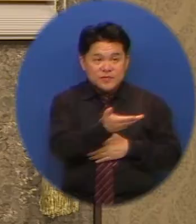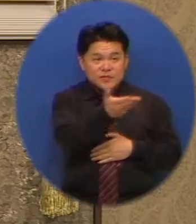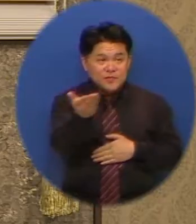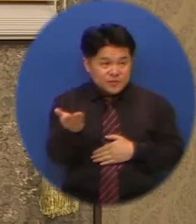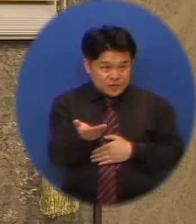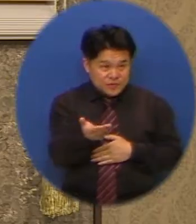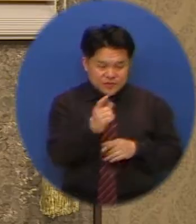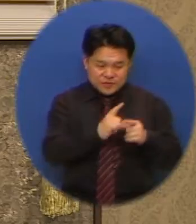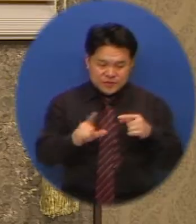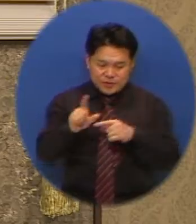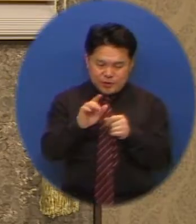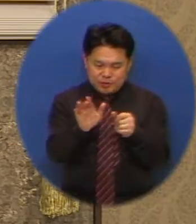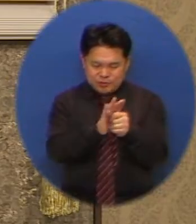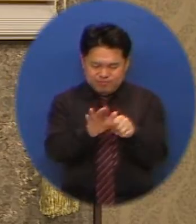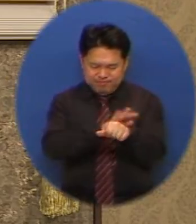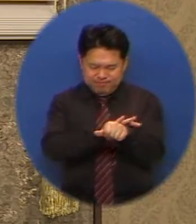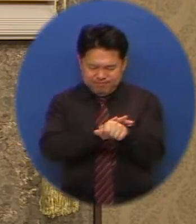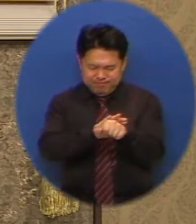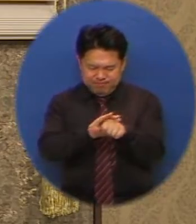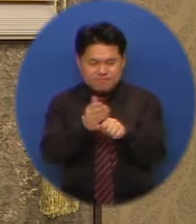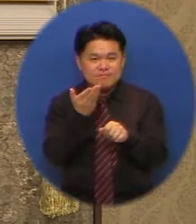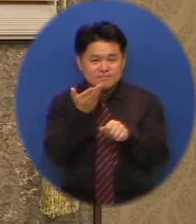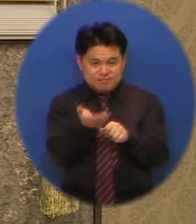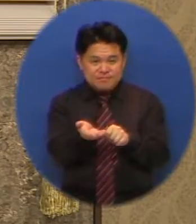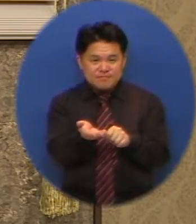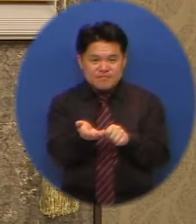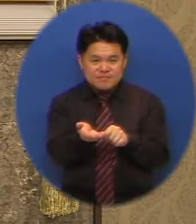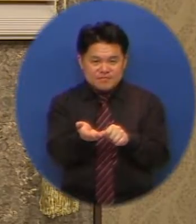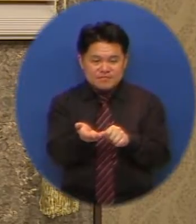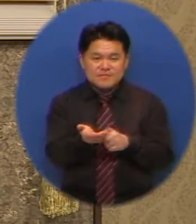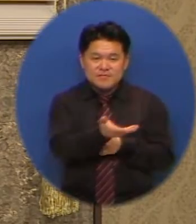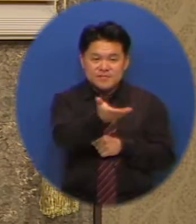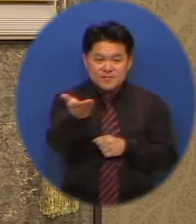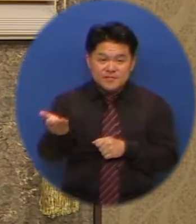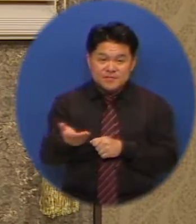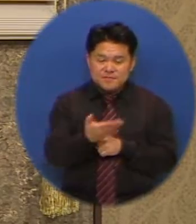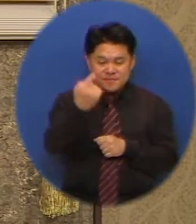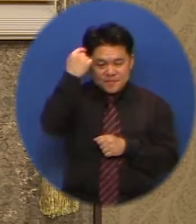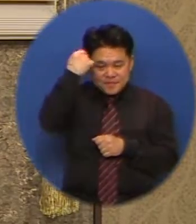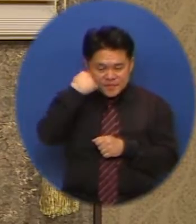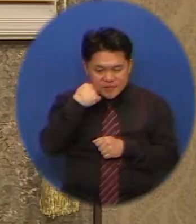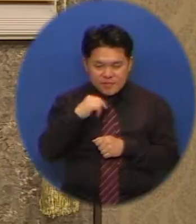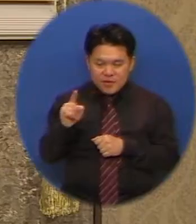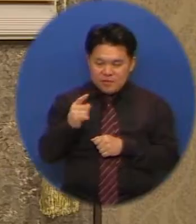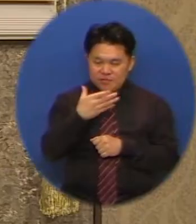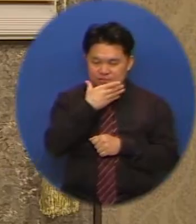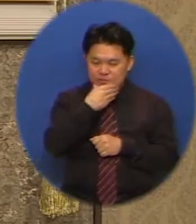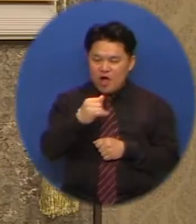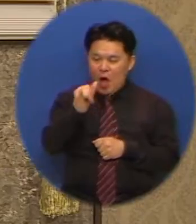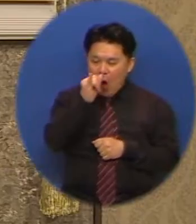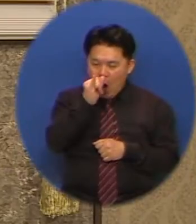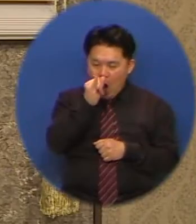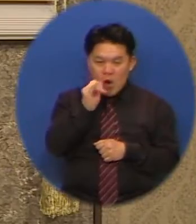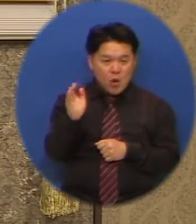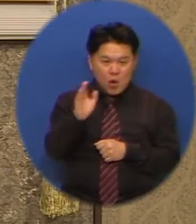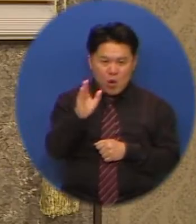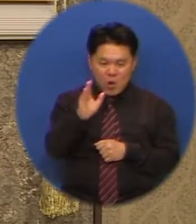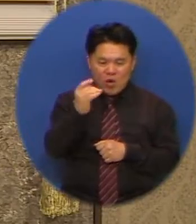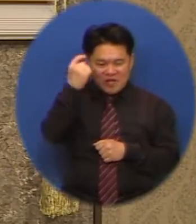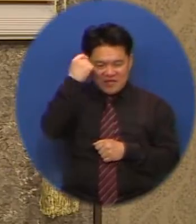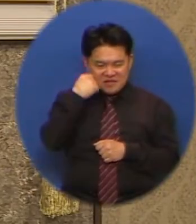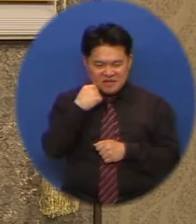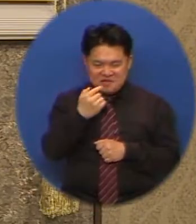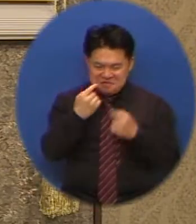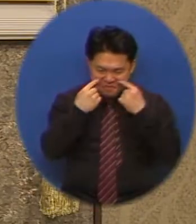나은 서비스를 함으로써 여러분의 느끼는 복지 체감도가 좀 더 높아질 수